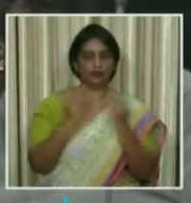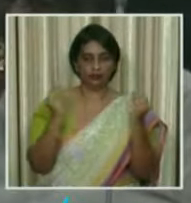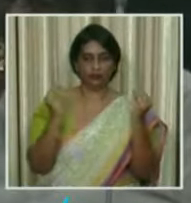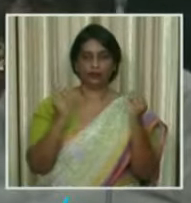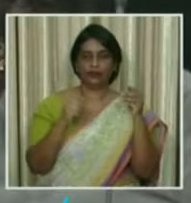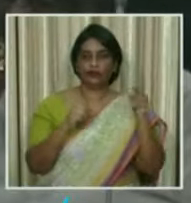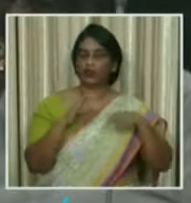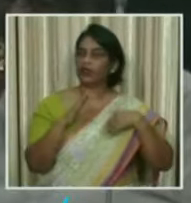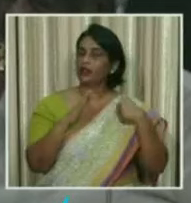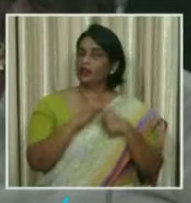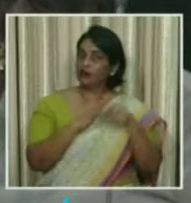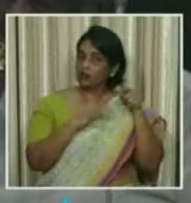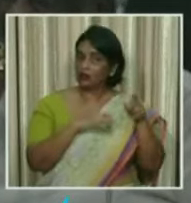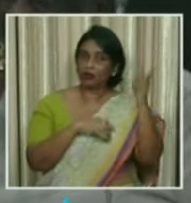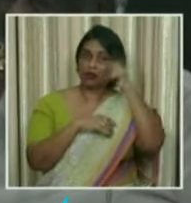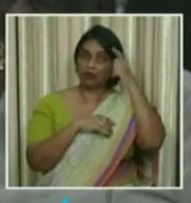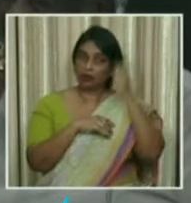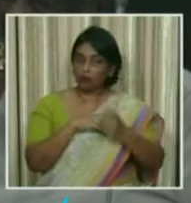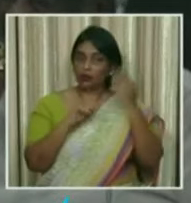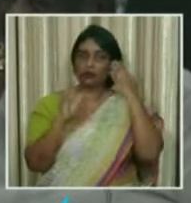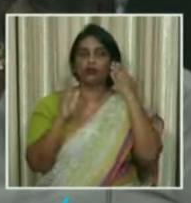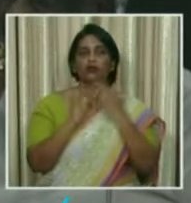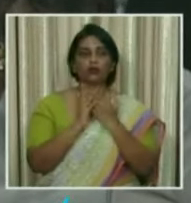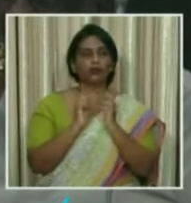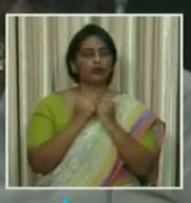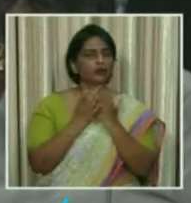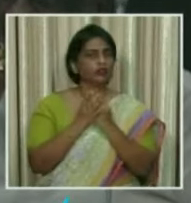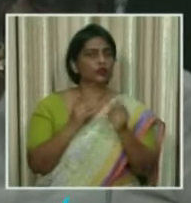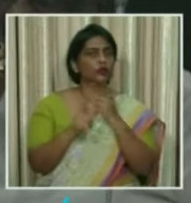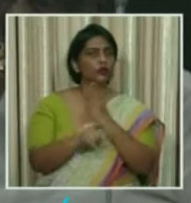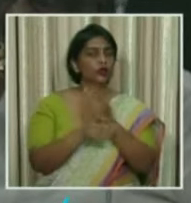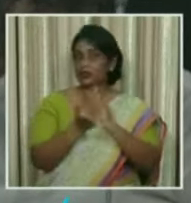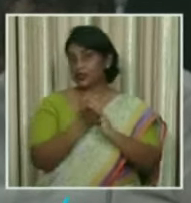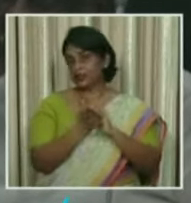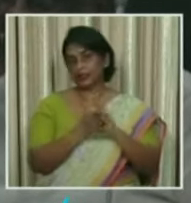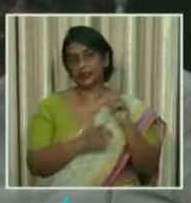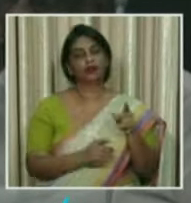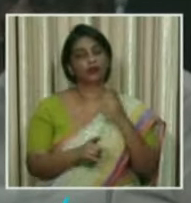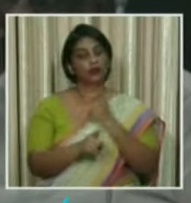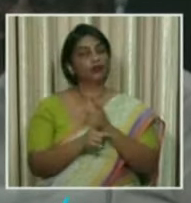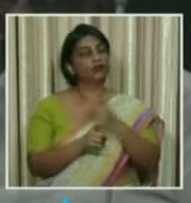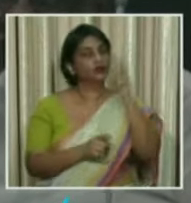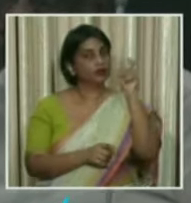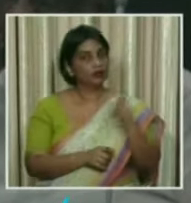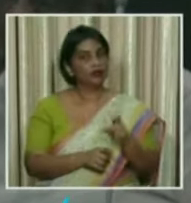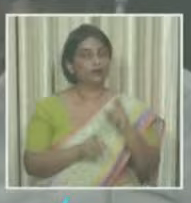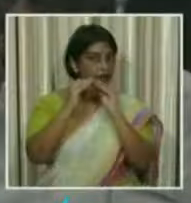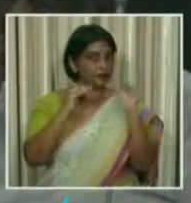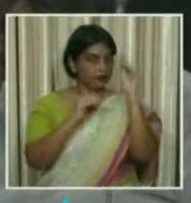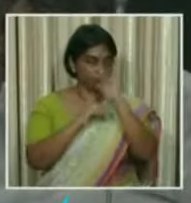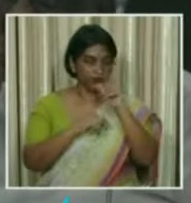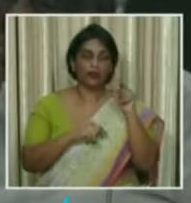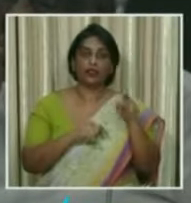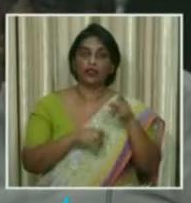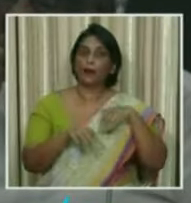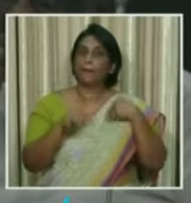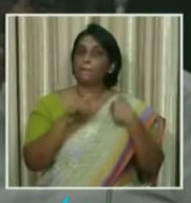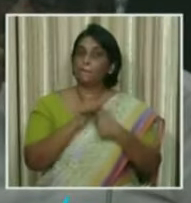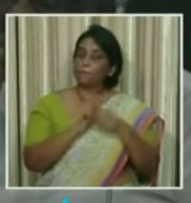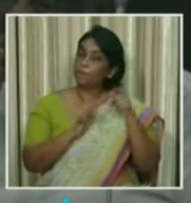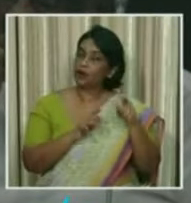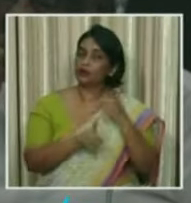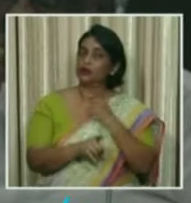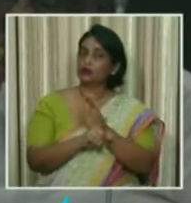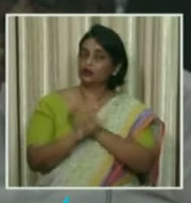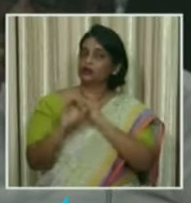මේ විදුහල්පතිවරුන්ගේ වැටුප පිළිබඳ විෂමතාව ඇවිල්ලා තින්නේ ගුරු සේවාවේ විෂමතාවය නිසා. ගුරුවරේ ග්‍රේඩ් 1 එකට එනකොට විදුහල්පතිවරේ ගුරු